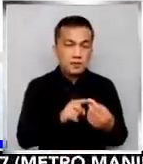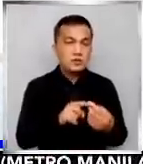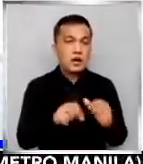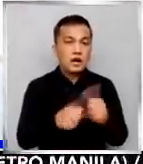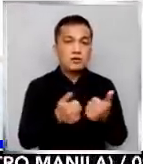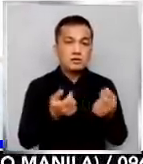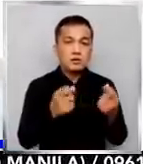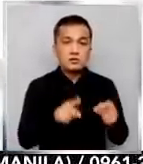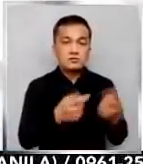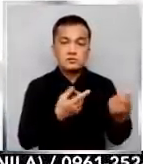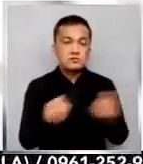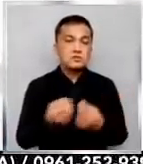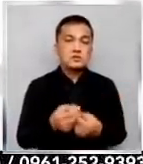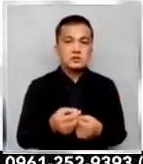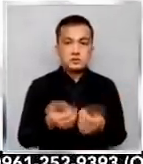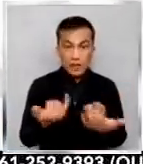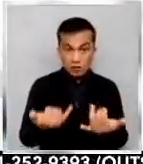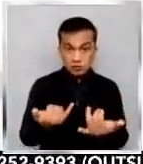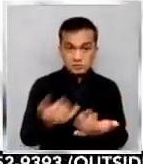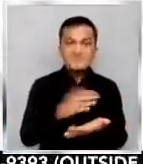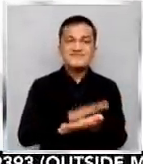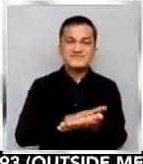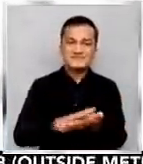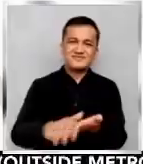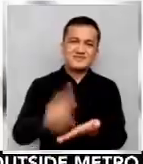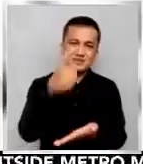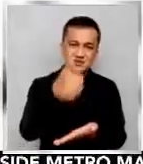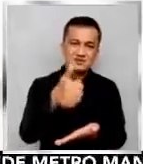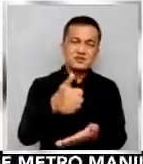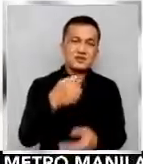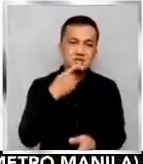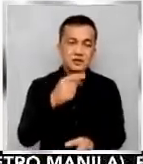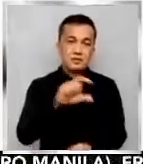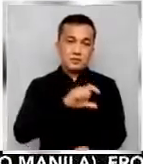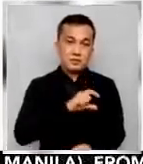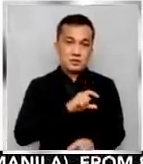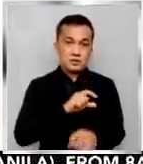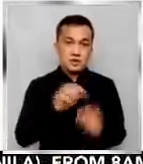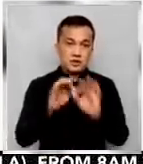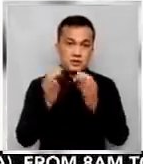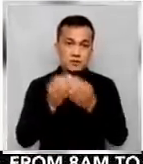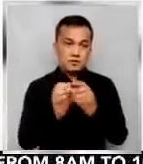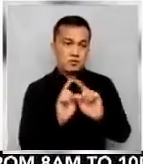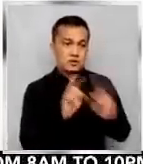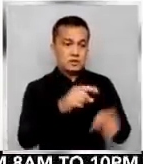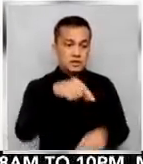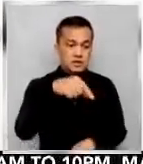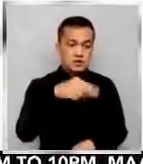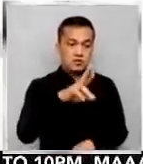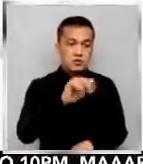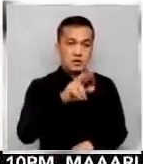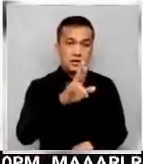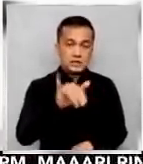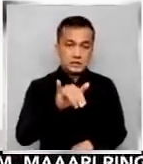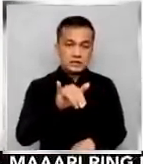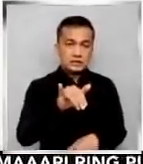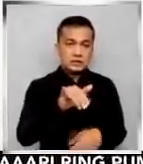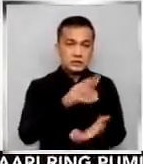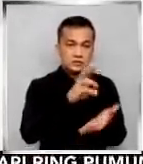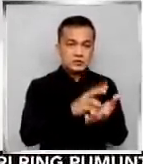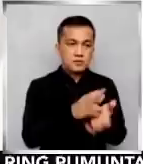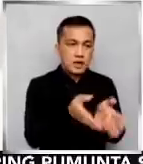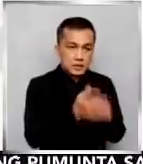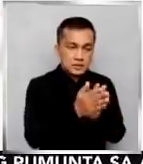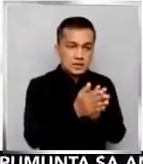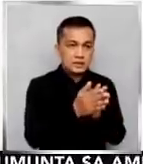Maayos na ang kanilang lagay. Ayon sa pulisya, nagpunta raw ang mag-anak sa quarry site para manghingi ng mga maibebentang bato. Wala pang pahayag